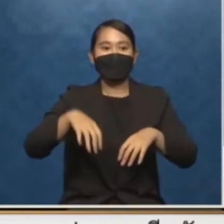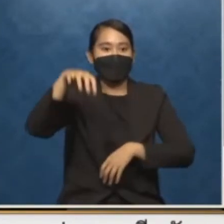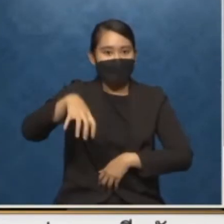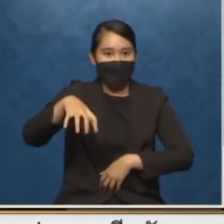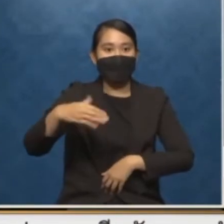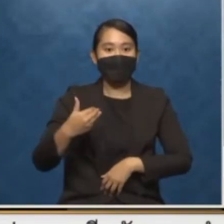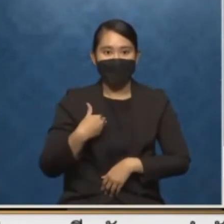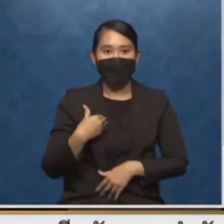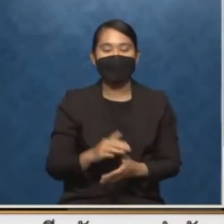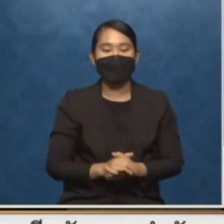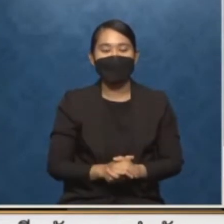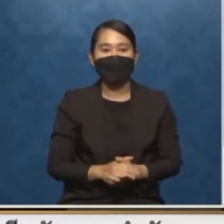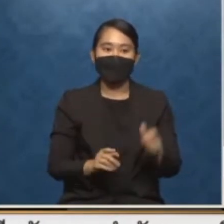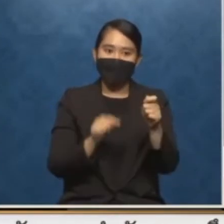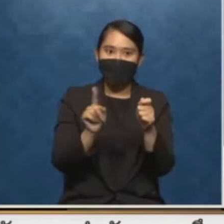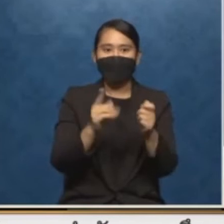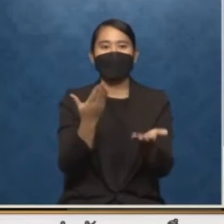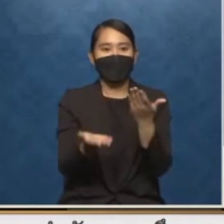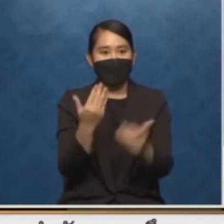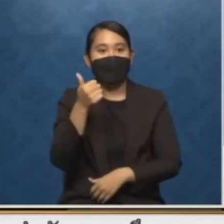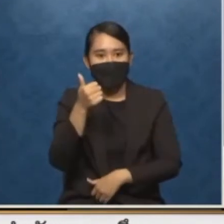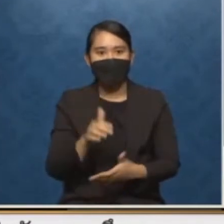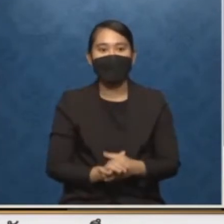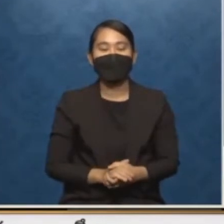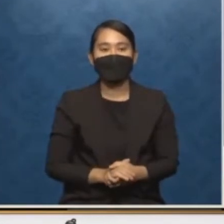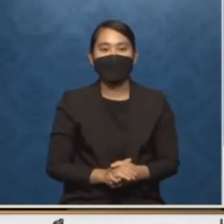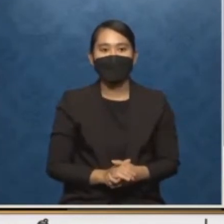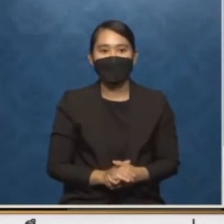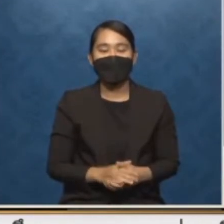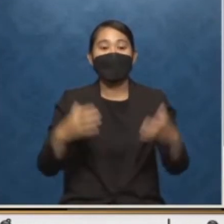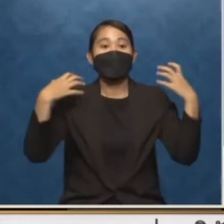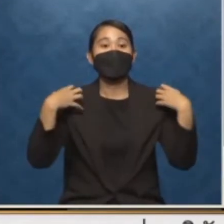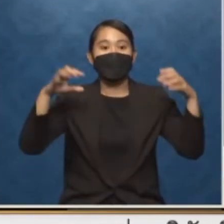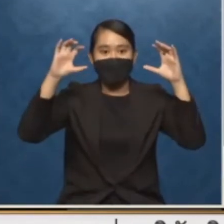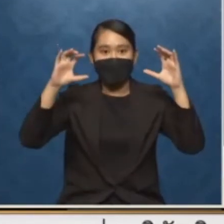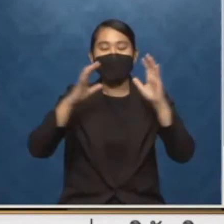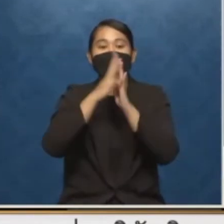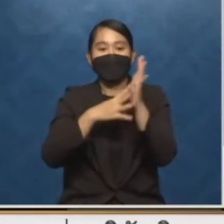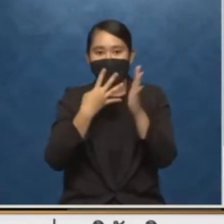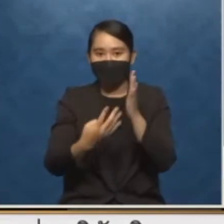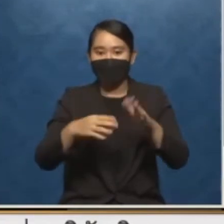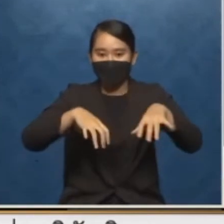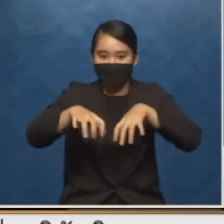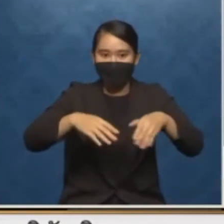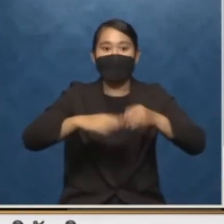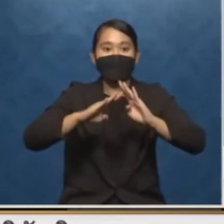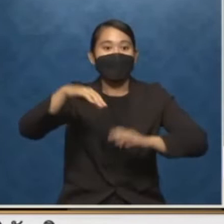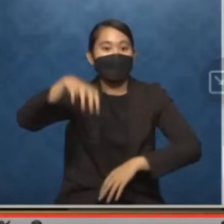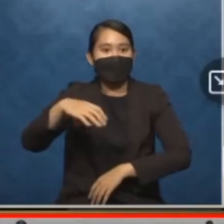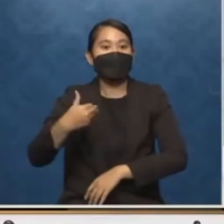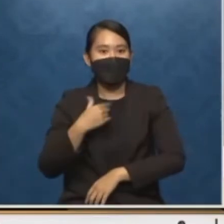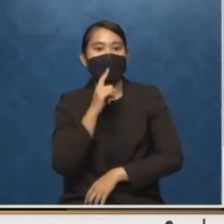ำเภอโพนแก้วลุกกุสุมานก็ได้นี่ทางรัฐบาลมีแนวคิดจะตั้งไหมครับเป็นคำถามหนึ่งขอบคุณม